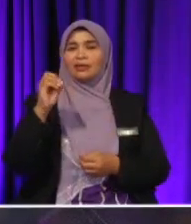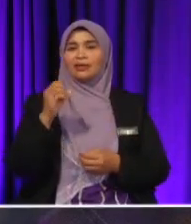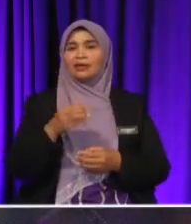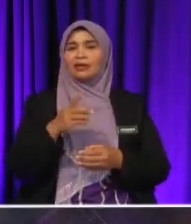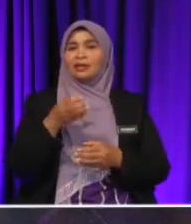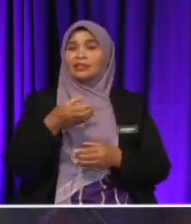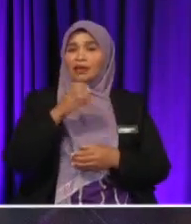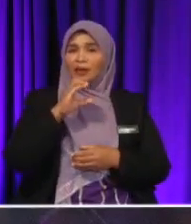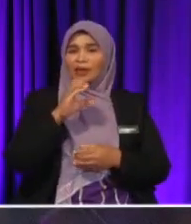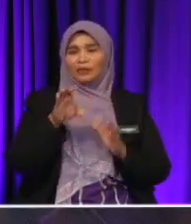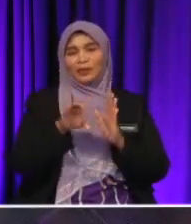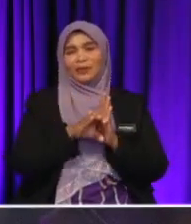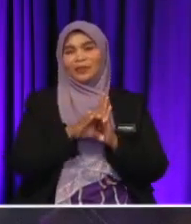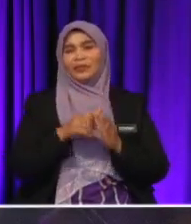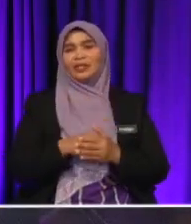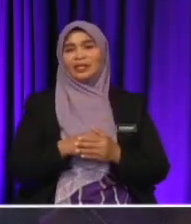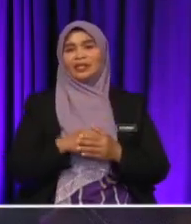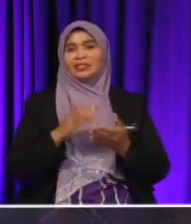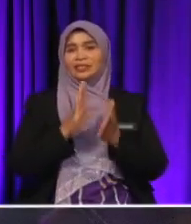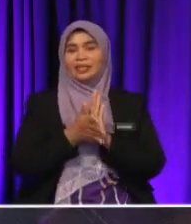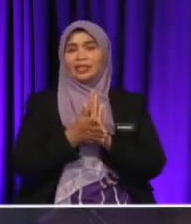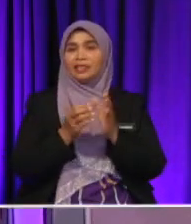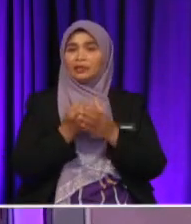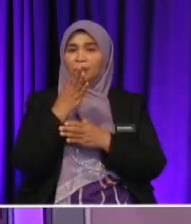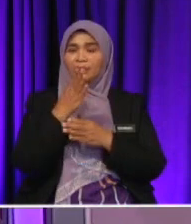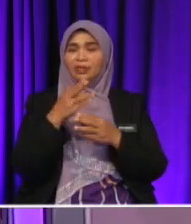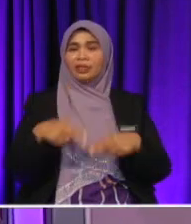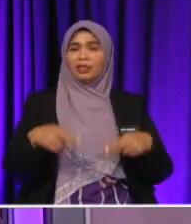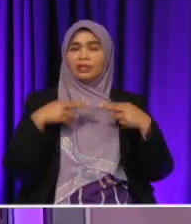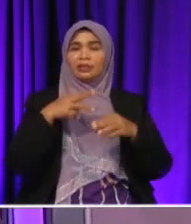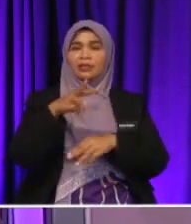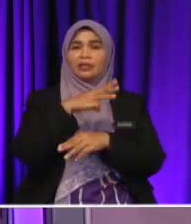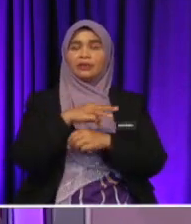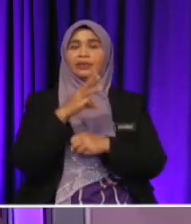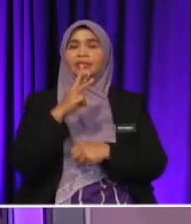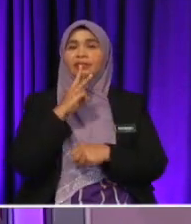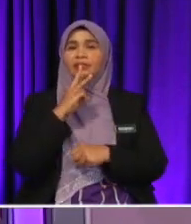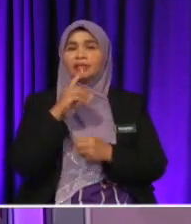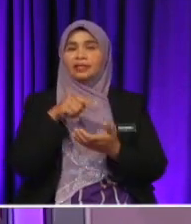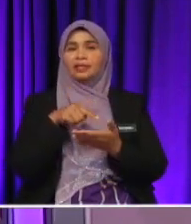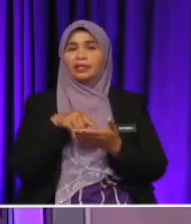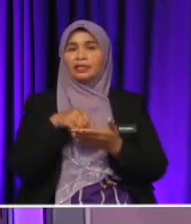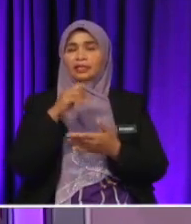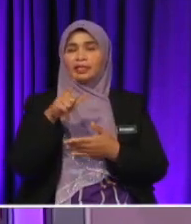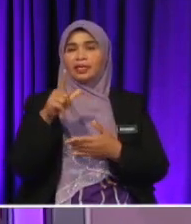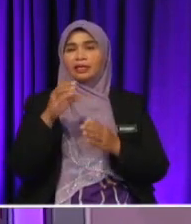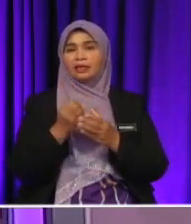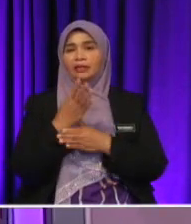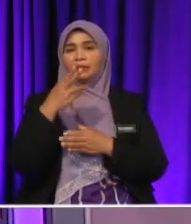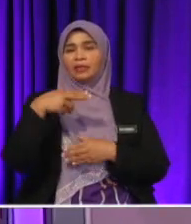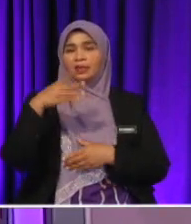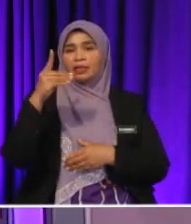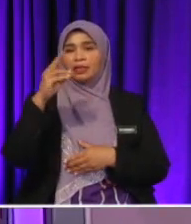Oke jadi tumbuhannya hidup di kawasan air ini dinamakan sebagai tumbuhan hidrofit contoh ciri-ciri